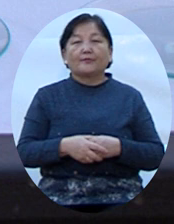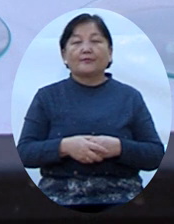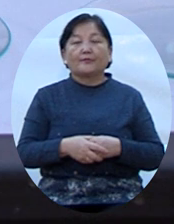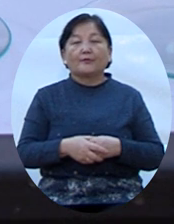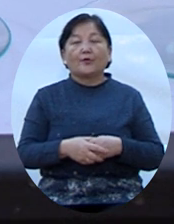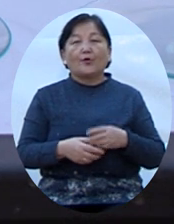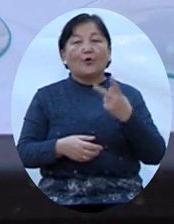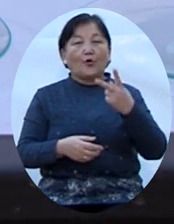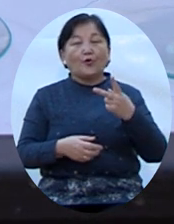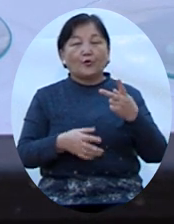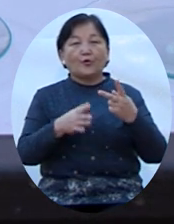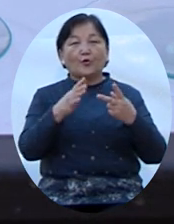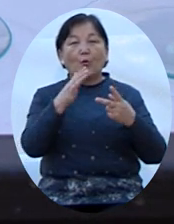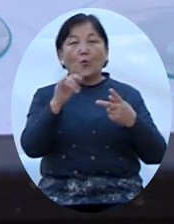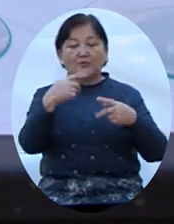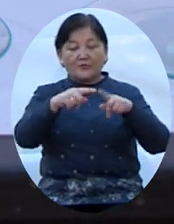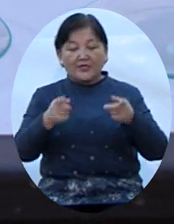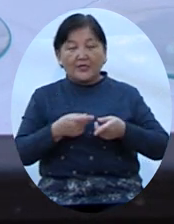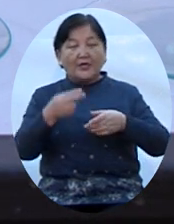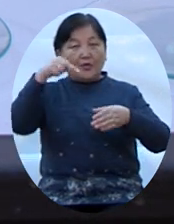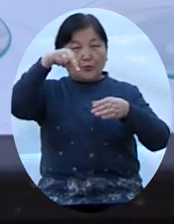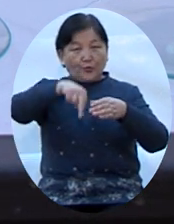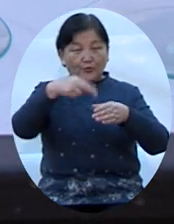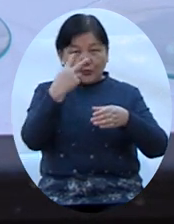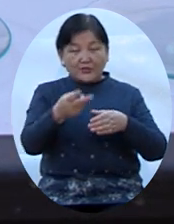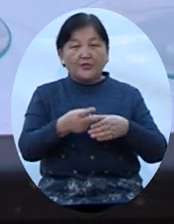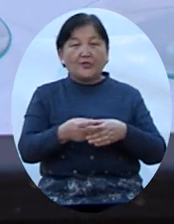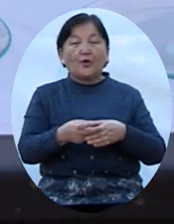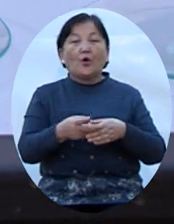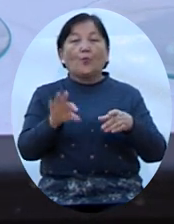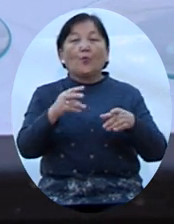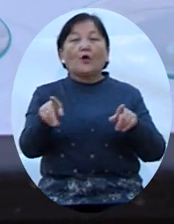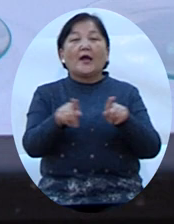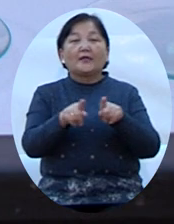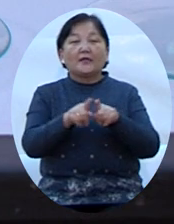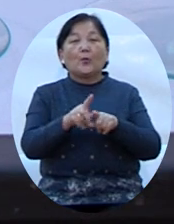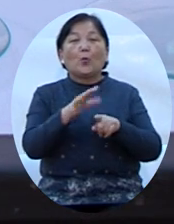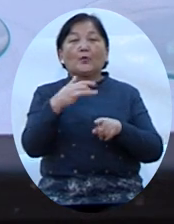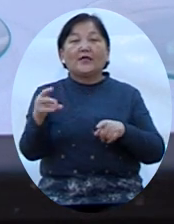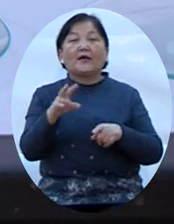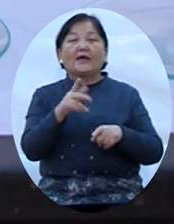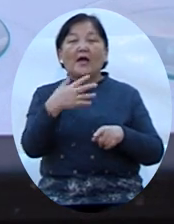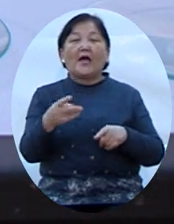За, 2 дахь уусмалт дүрээ. За, мөн адил улаан ягаан өнгийг үзүүлж байна.